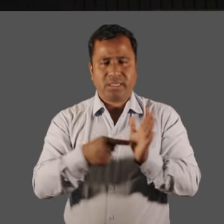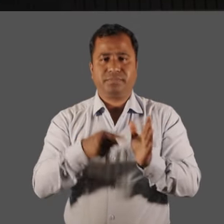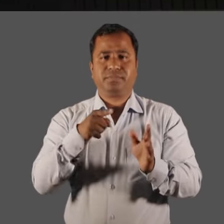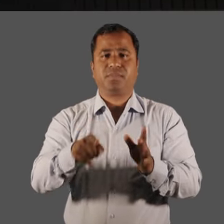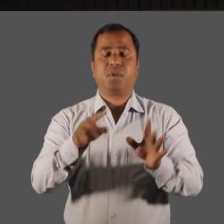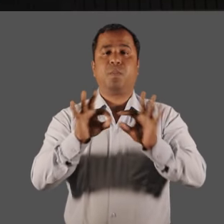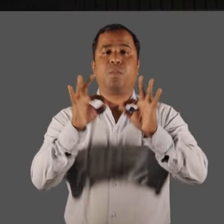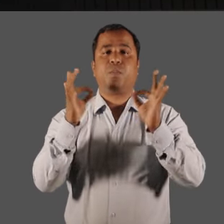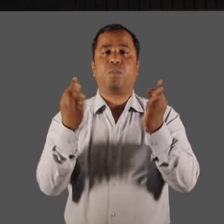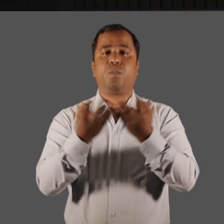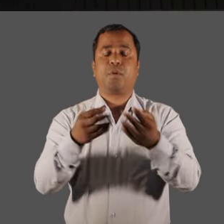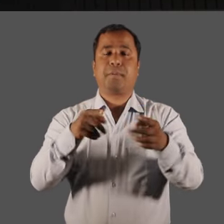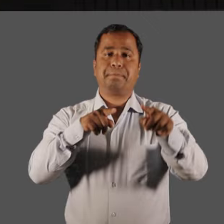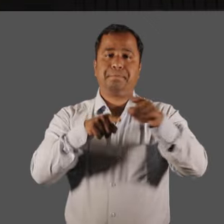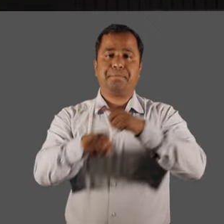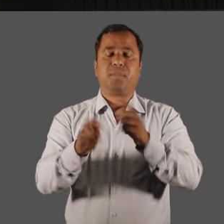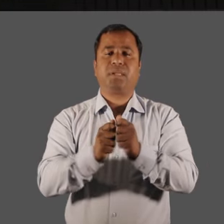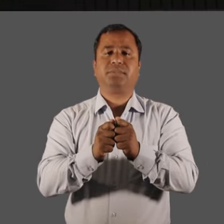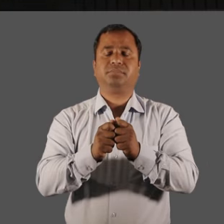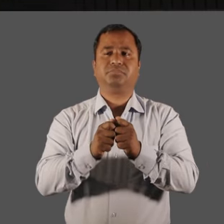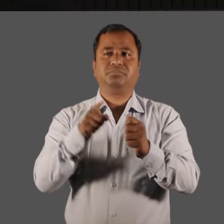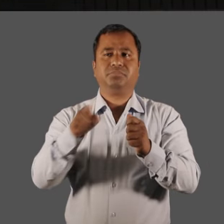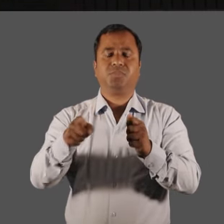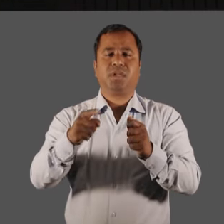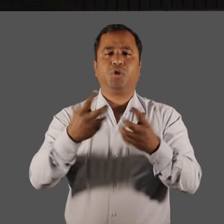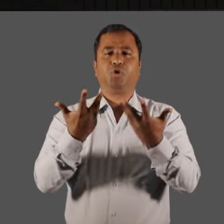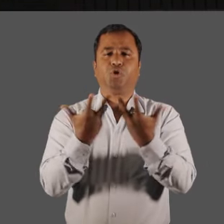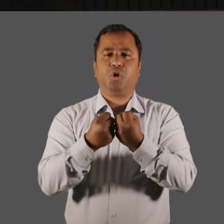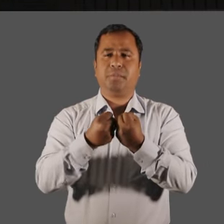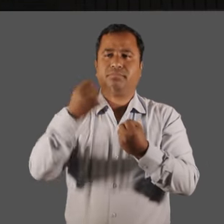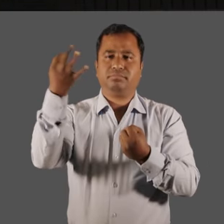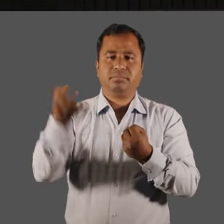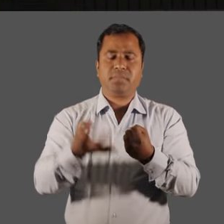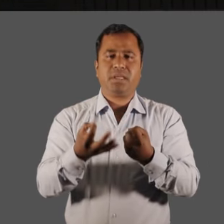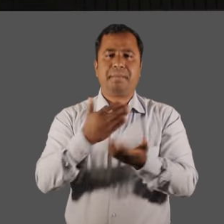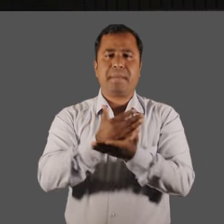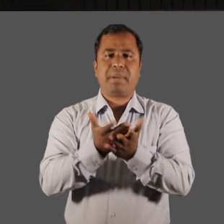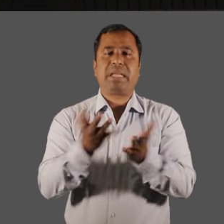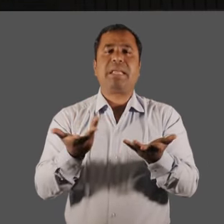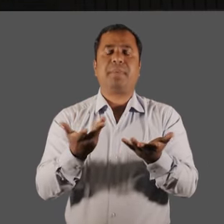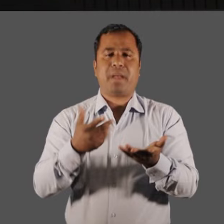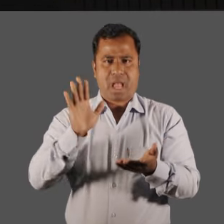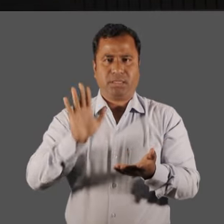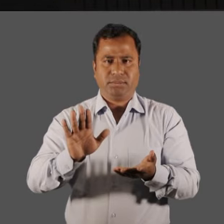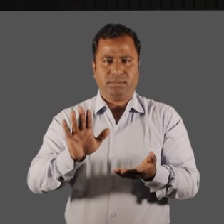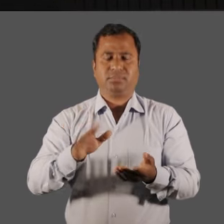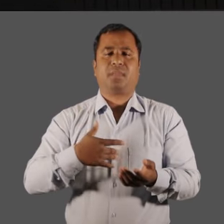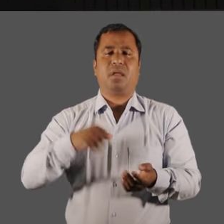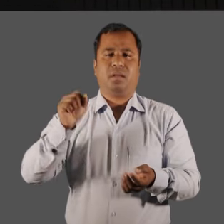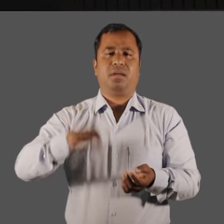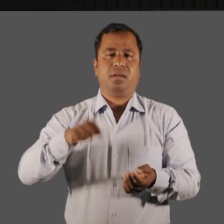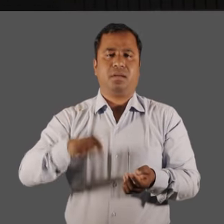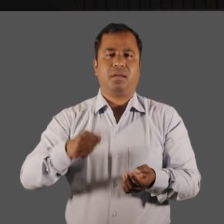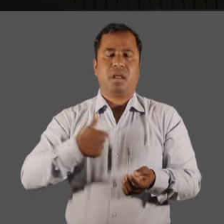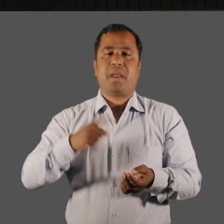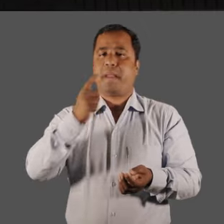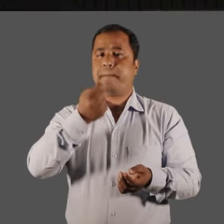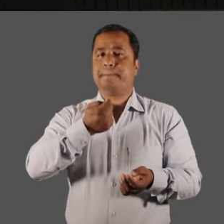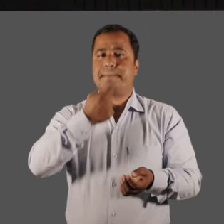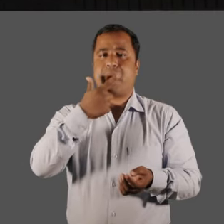তো আপনাদের পরিবারে এরকম কোনো অভিজ্ঞতা হয়েছে কিনা? হ্যাঁ, এরকম হয়েছে অনেক সময়। দেখা গেছে যে